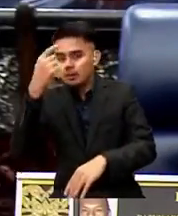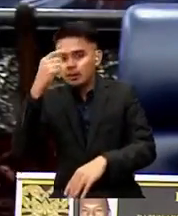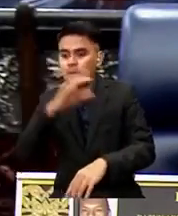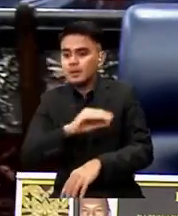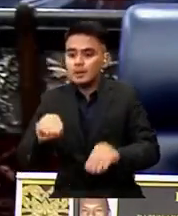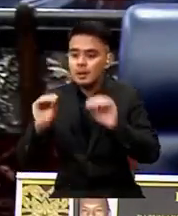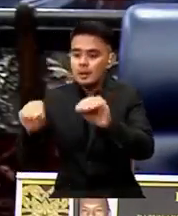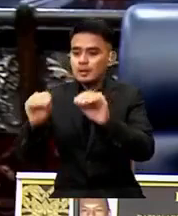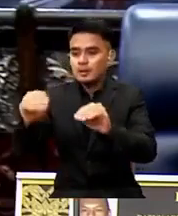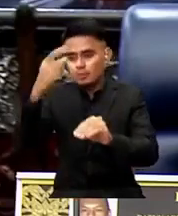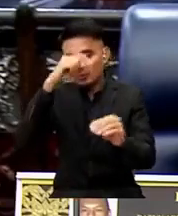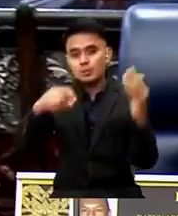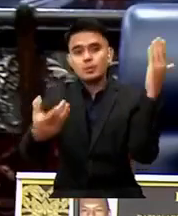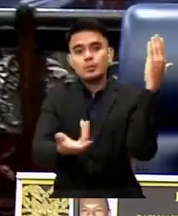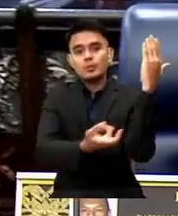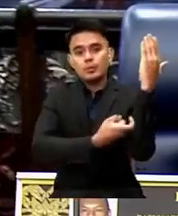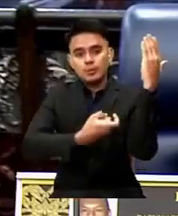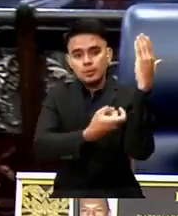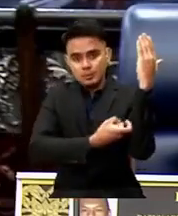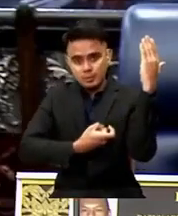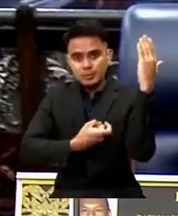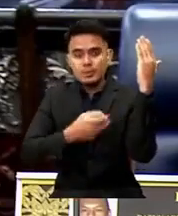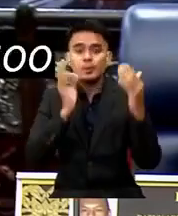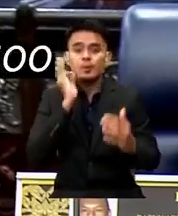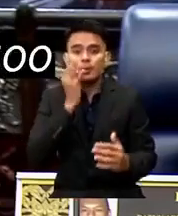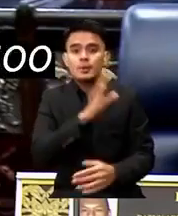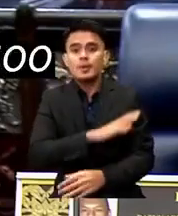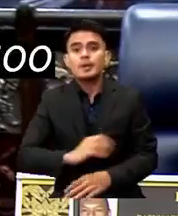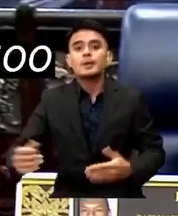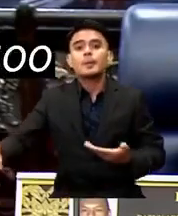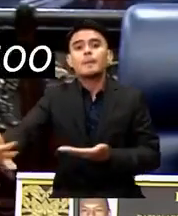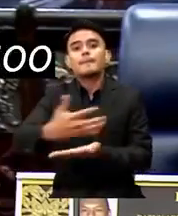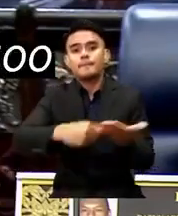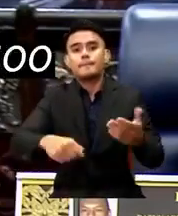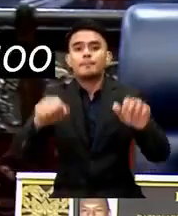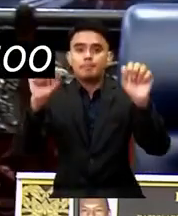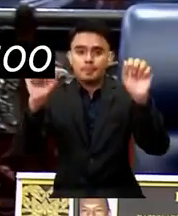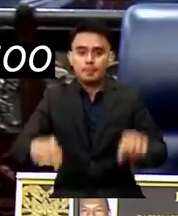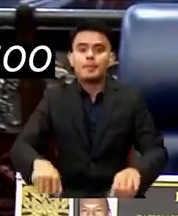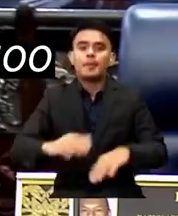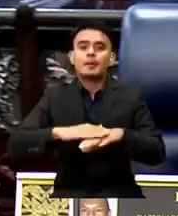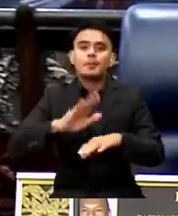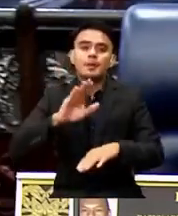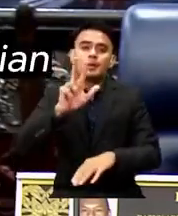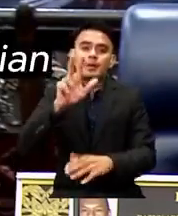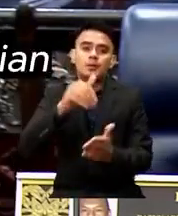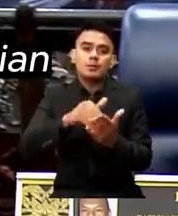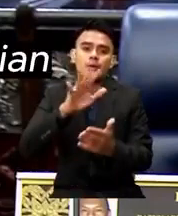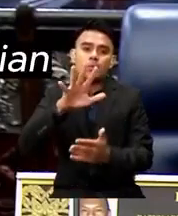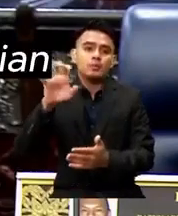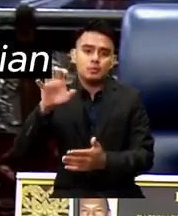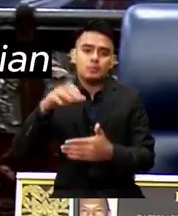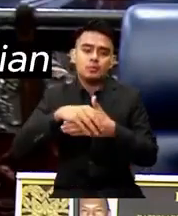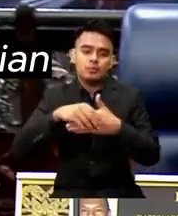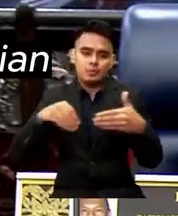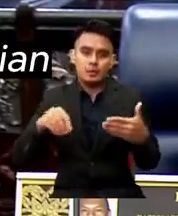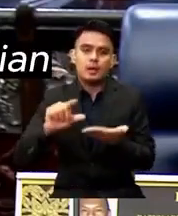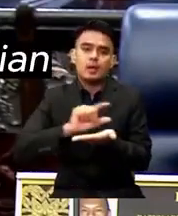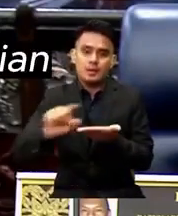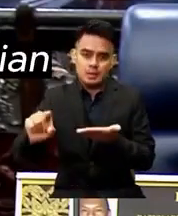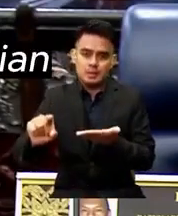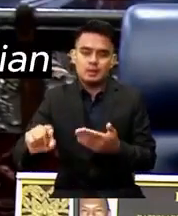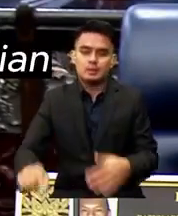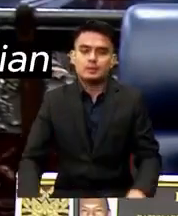untuk memetik buah kelapa sawit ini, dan pendapatannya boleh mencecah hampir lebih daripada 3,500. Jadi itu salah satu